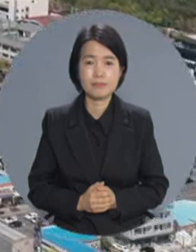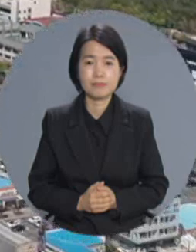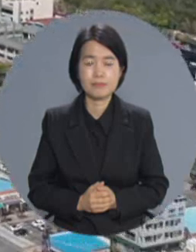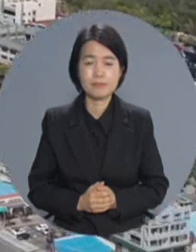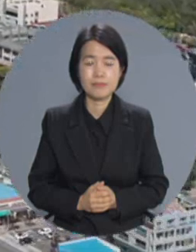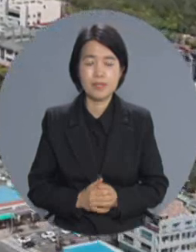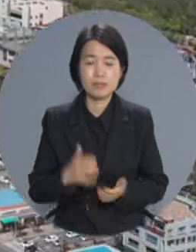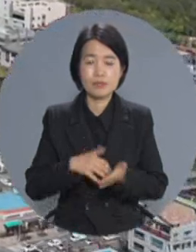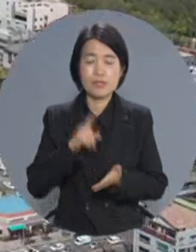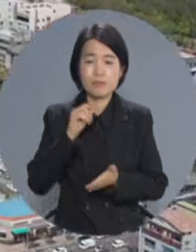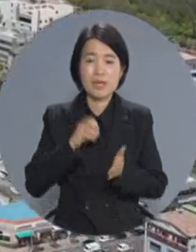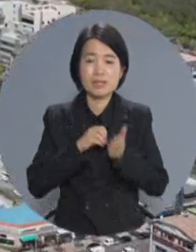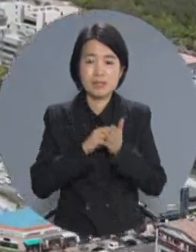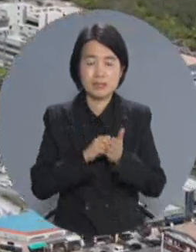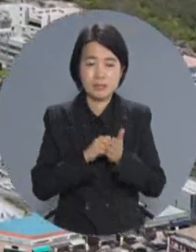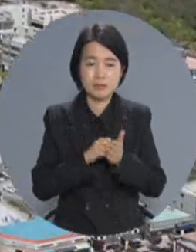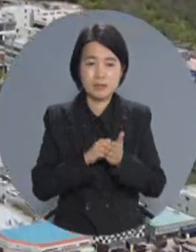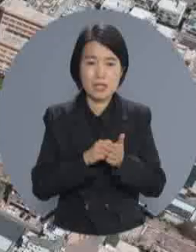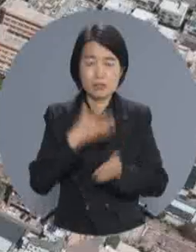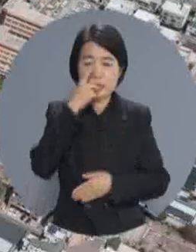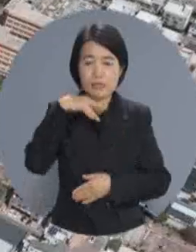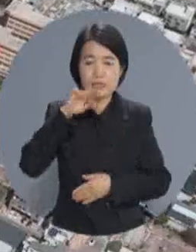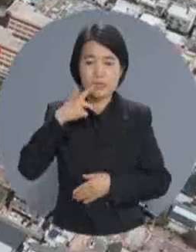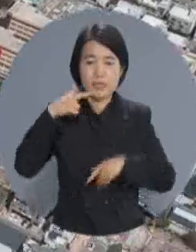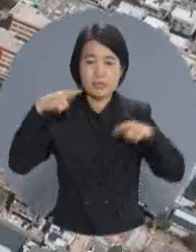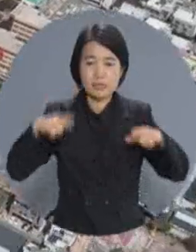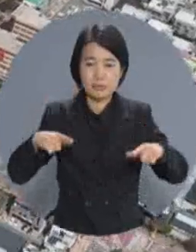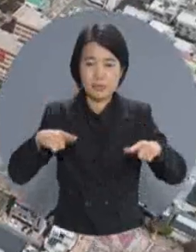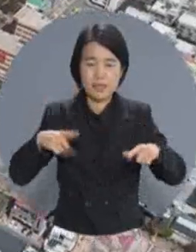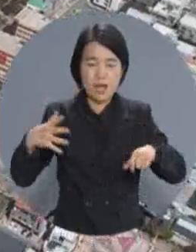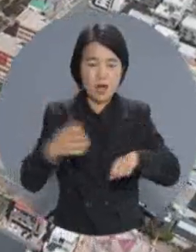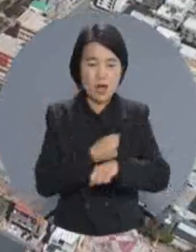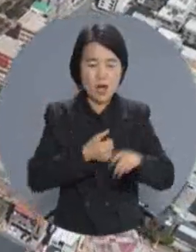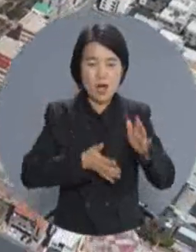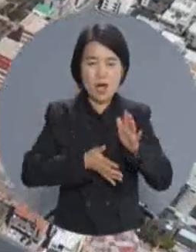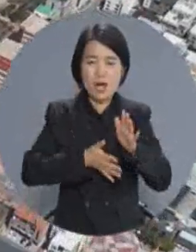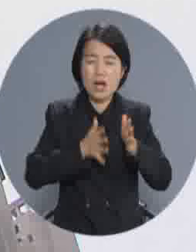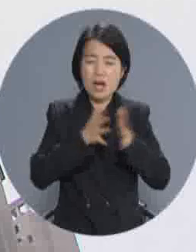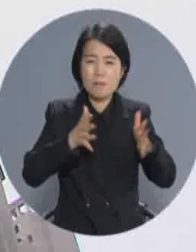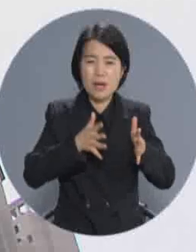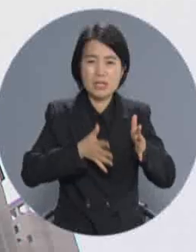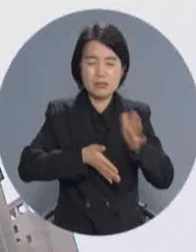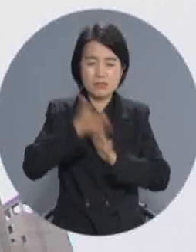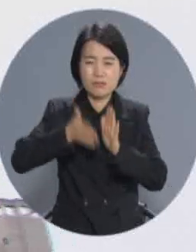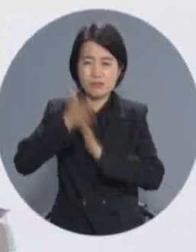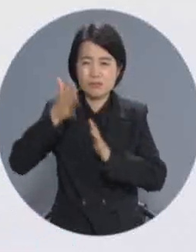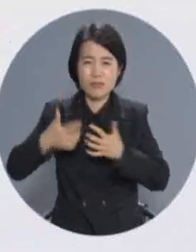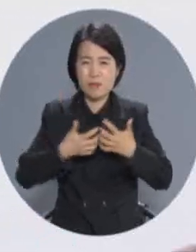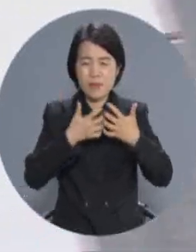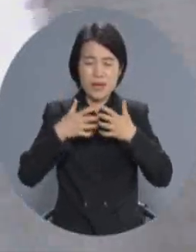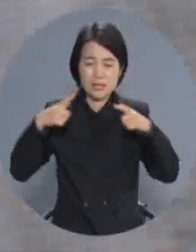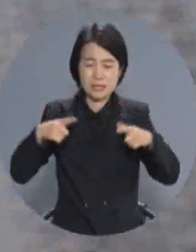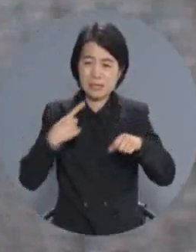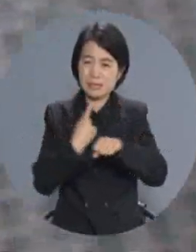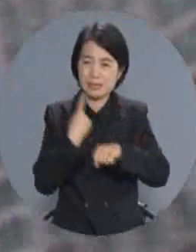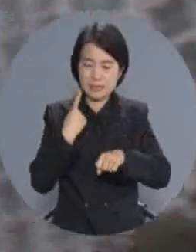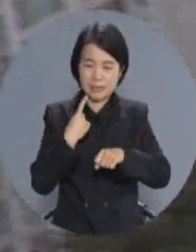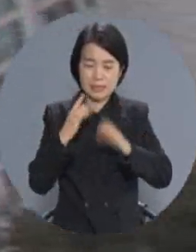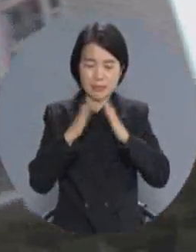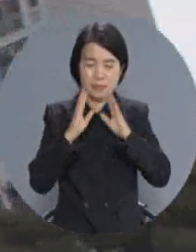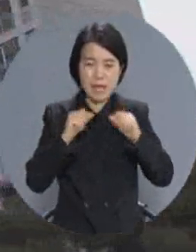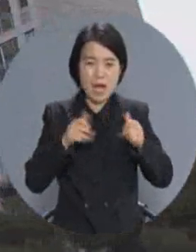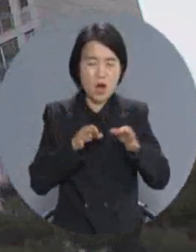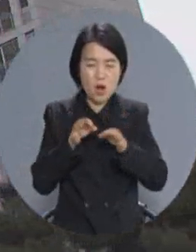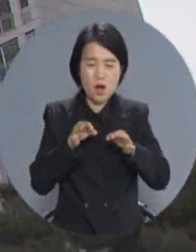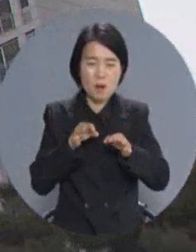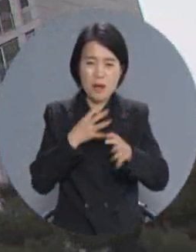1만 가구가 입주한 순천 신대지구입니다. 대단지 아파트가 밀집했지만 지난해 부동산 시장이 얼어붙으면서